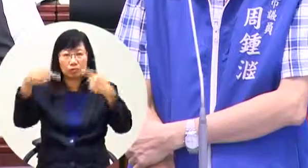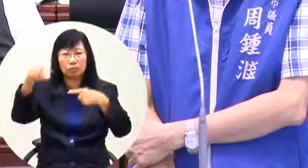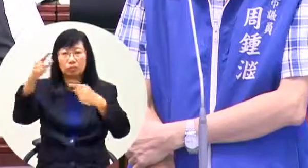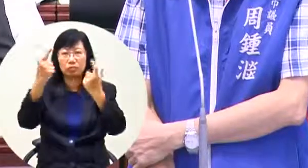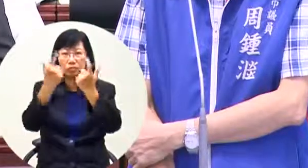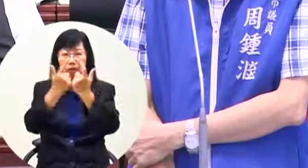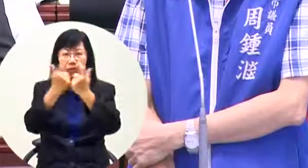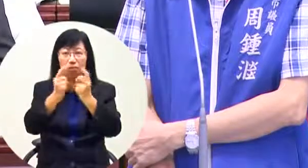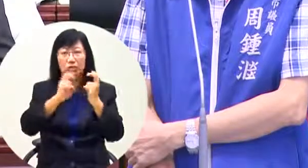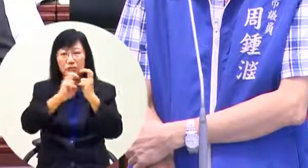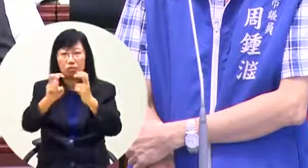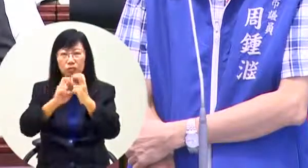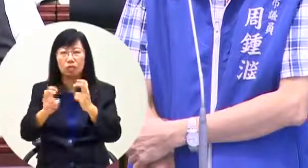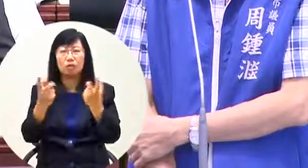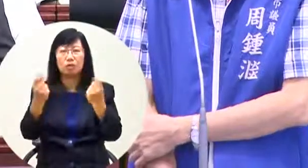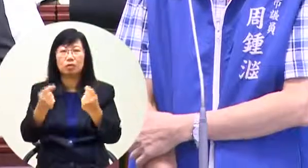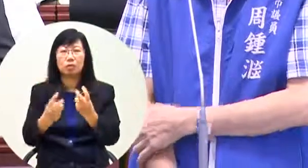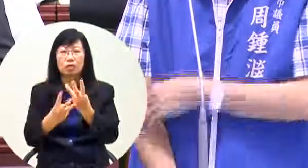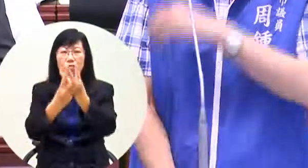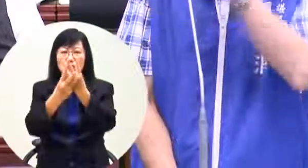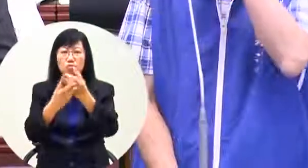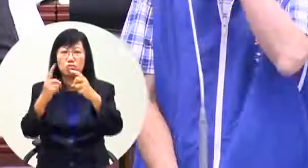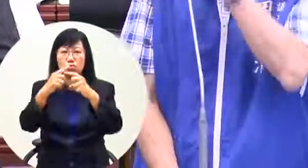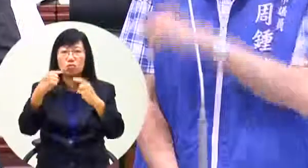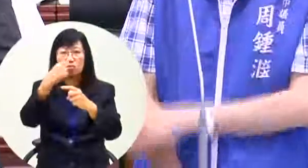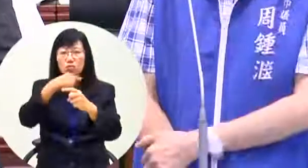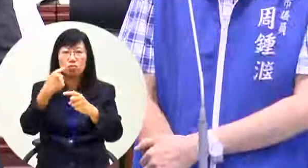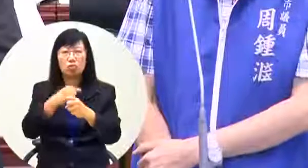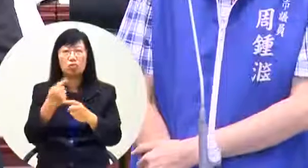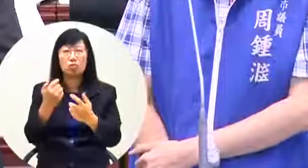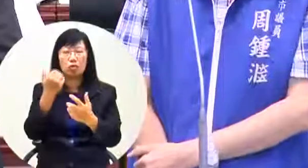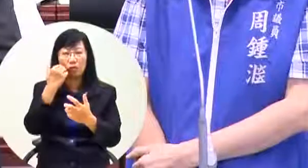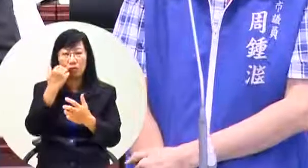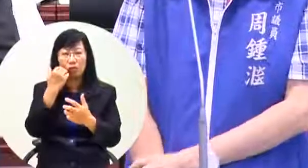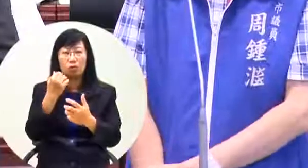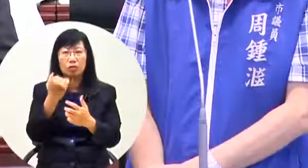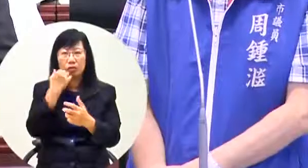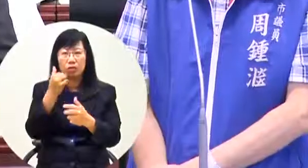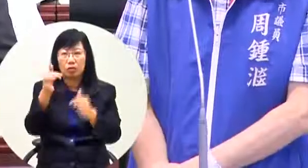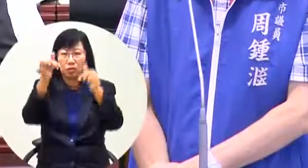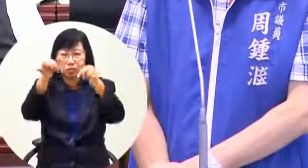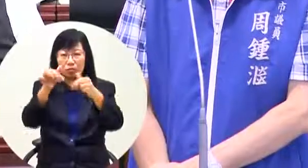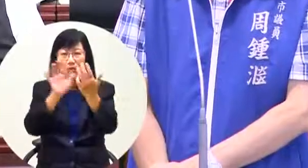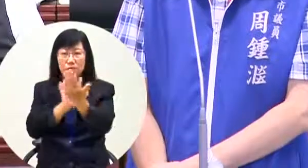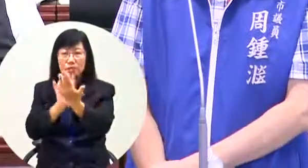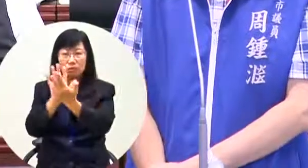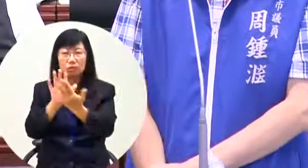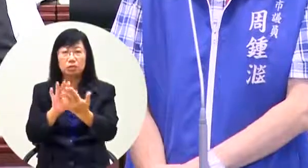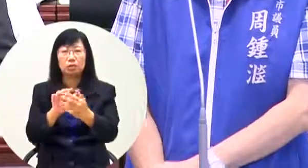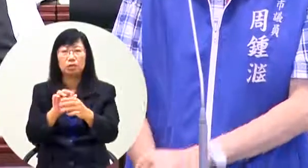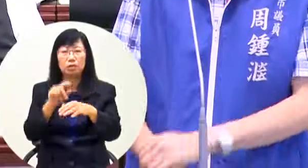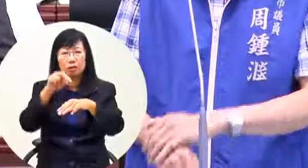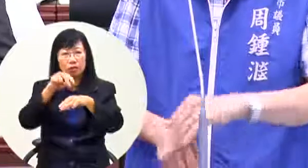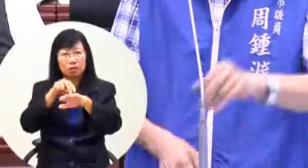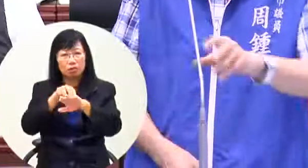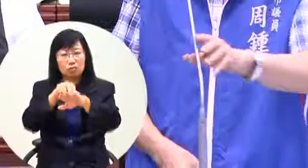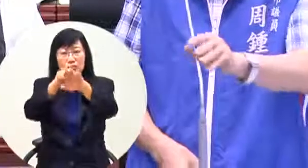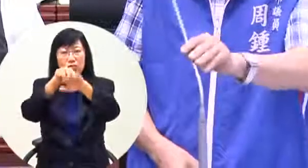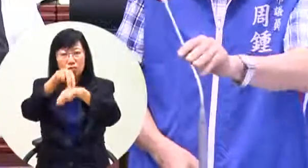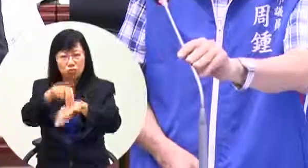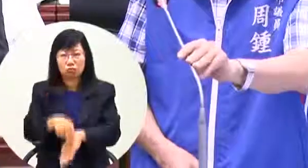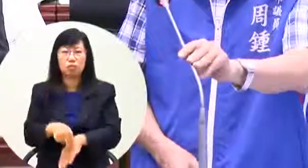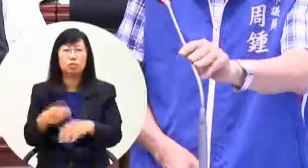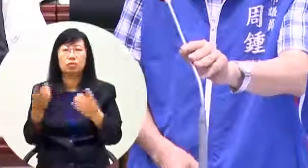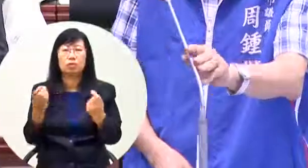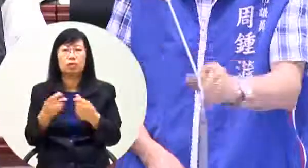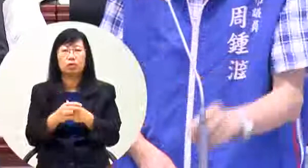没有双向的这一个店铺地。我讲的是现状，那但是我也希望未来这个捷运黄线在规划的时候，如果空